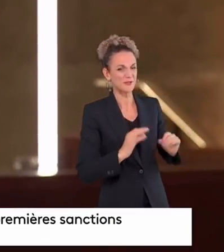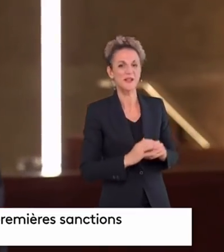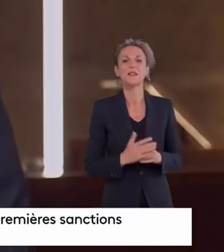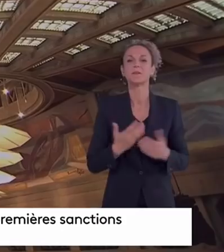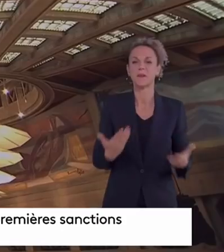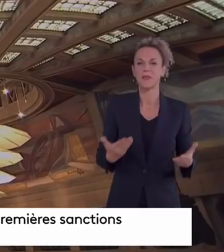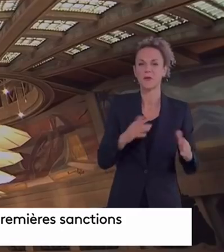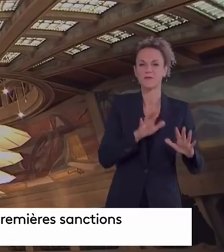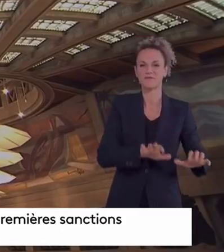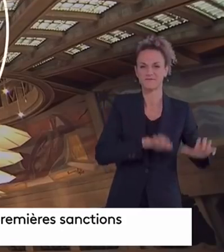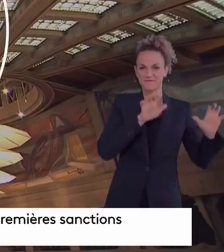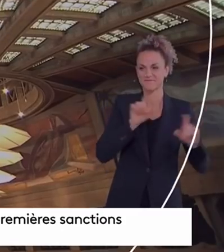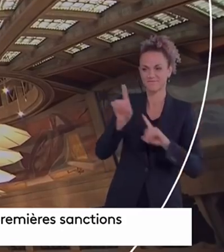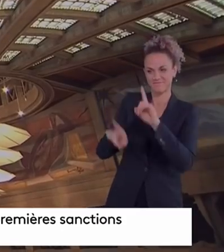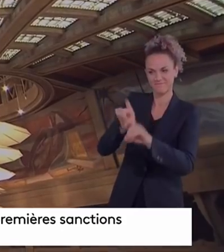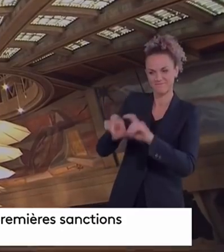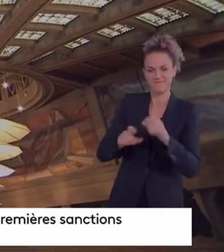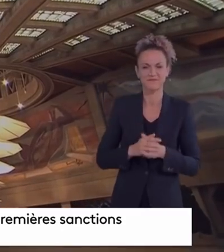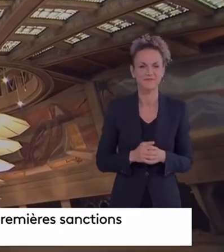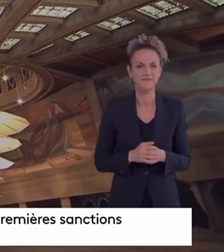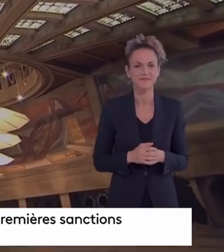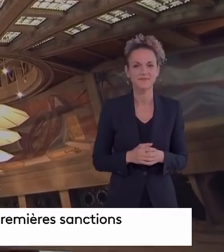conseillers.